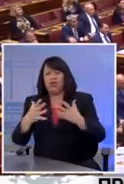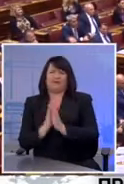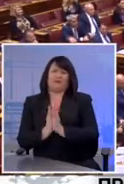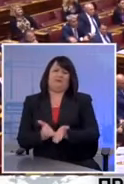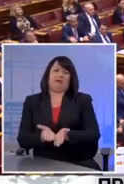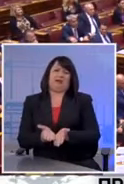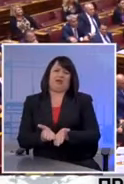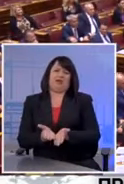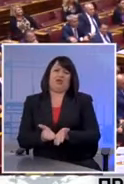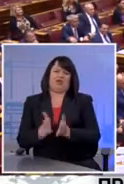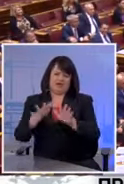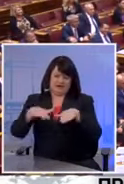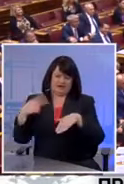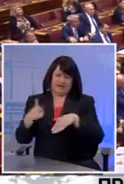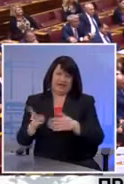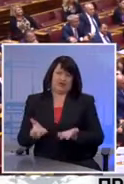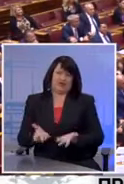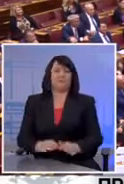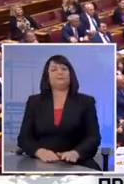μιλάει ο κ. Μητσοτάκης.